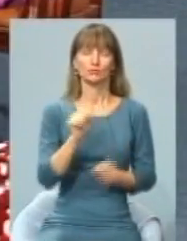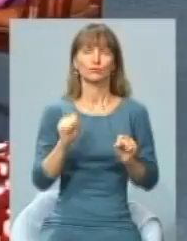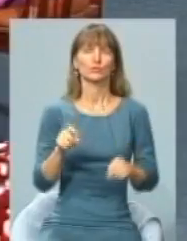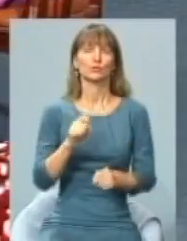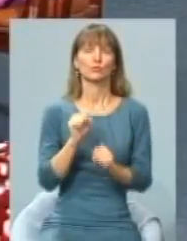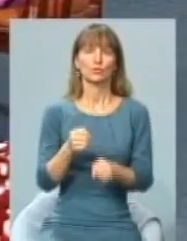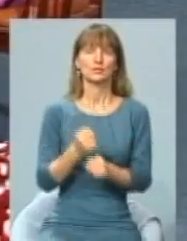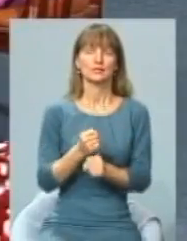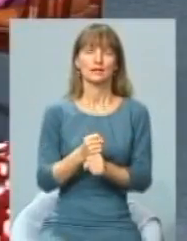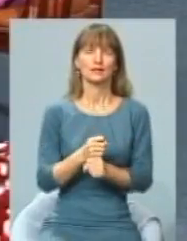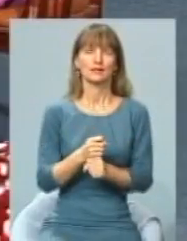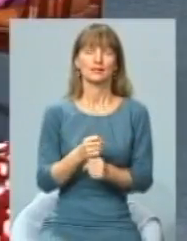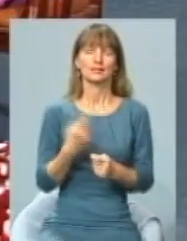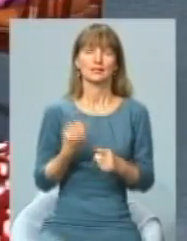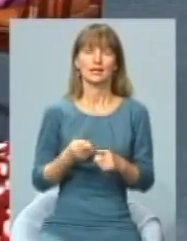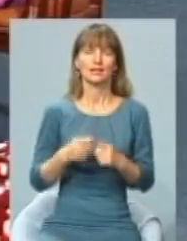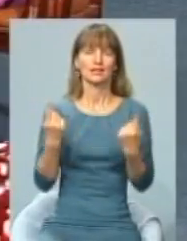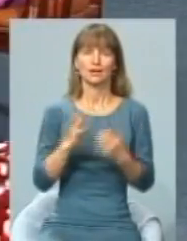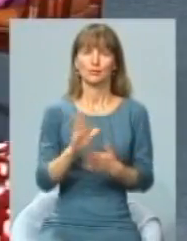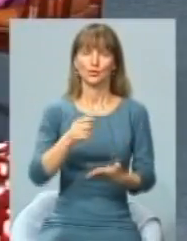можна зробити зі звичайною ручкою.